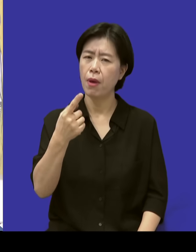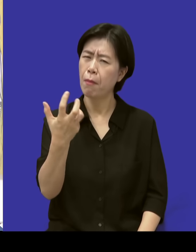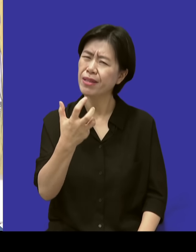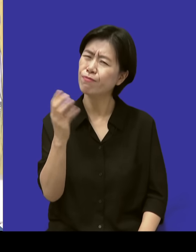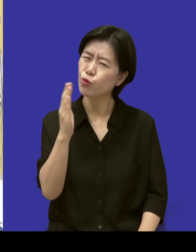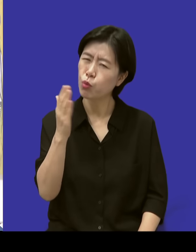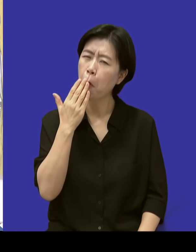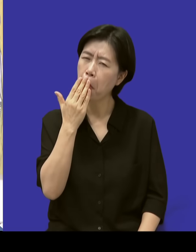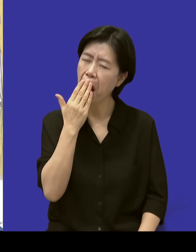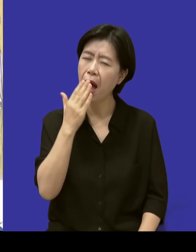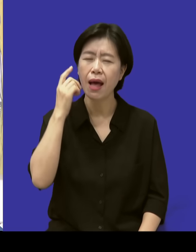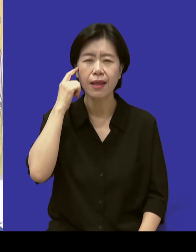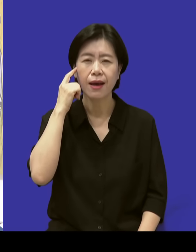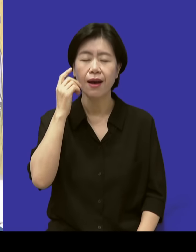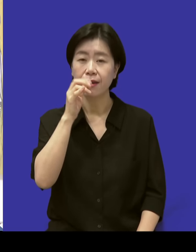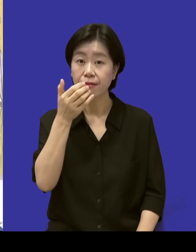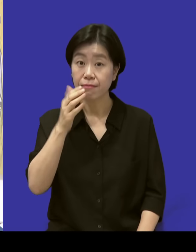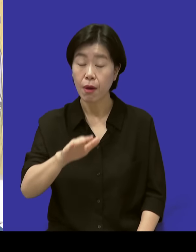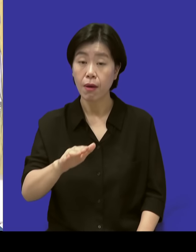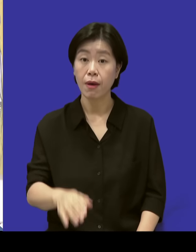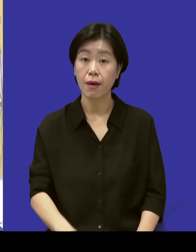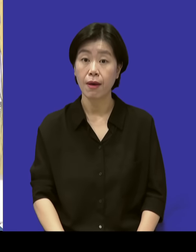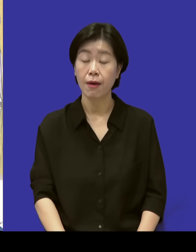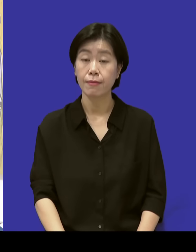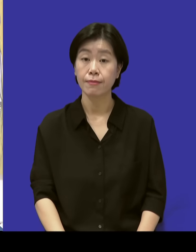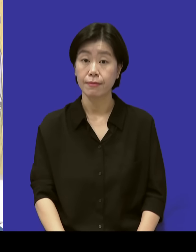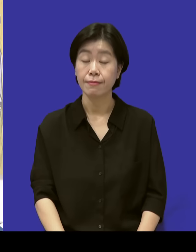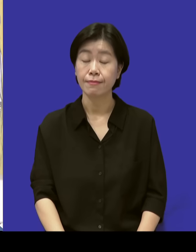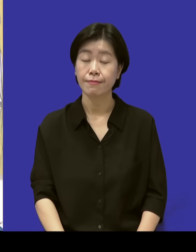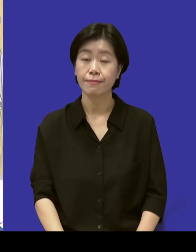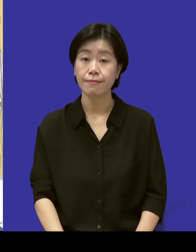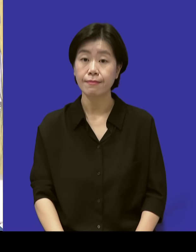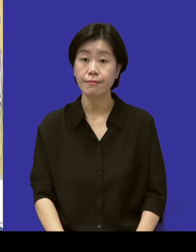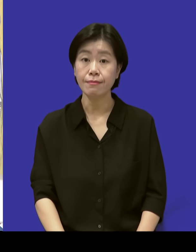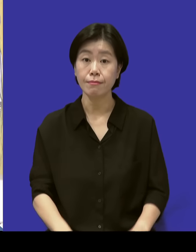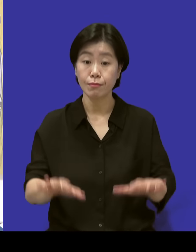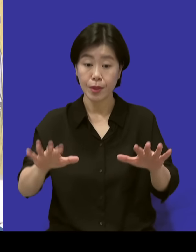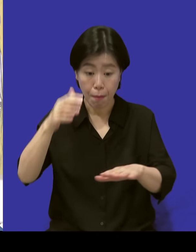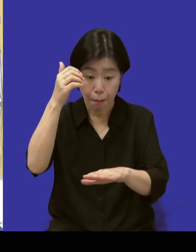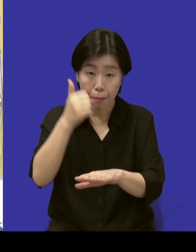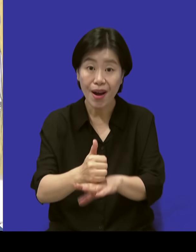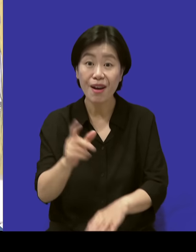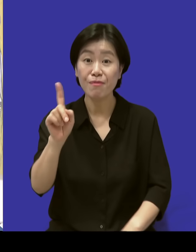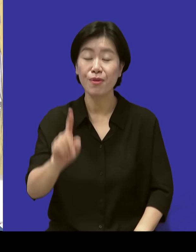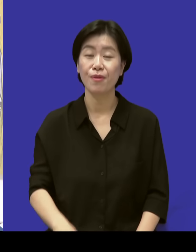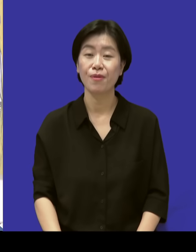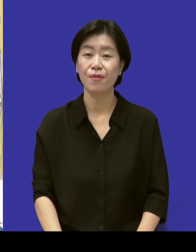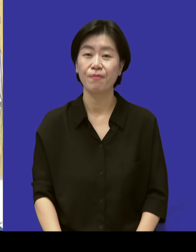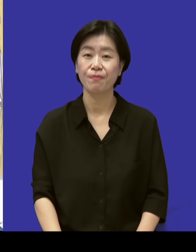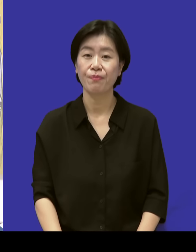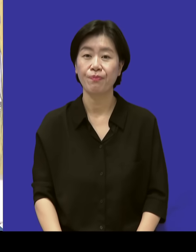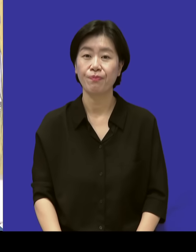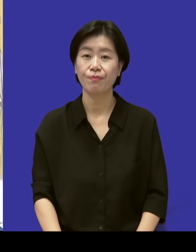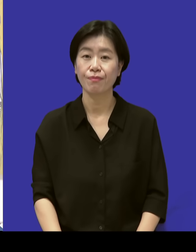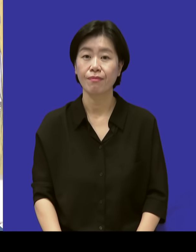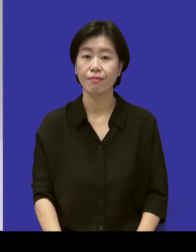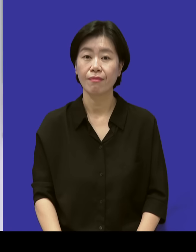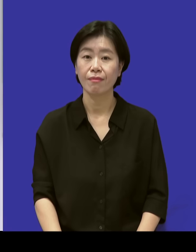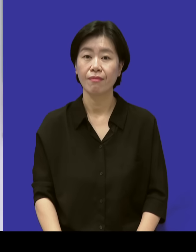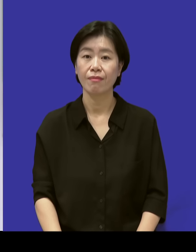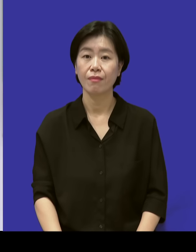순종하면서 살려고 하는 그런 노력을 많이 했거든요. 근데 이따가 말씀드리겠지만 그렇게 했더니 하나님께서